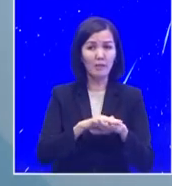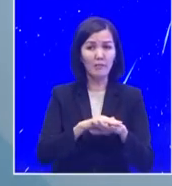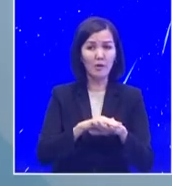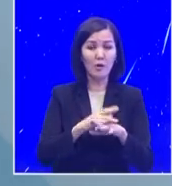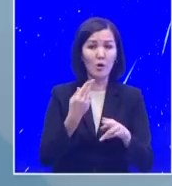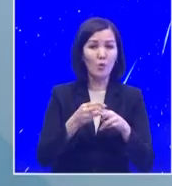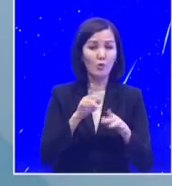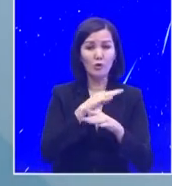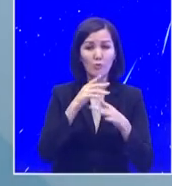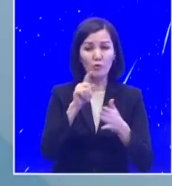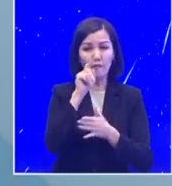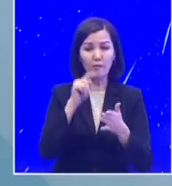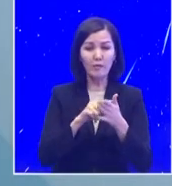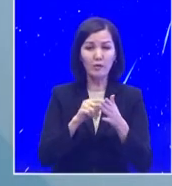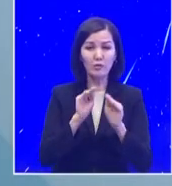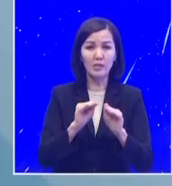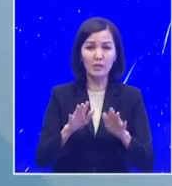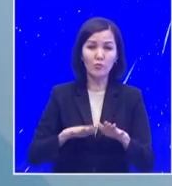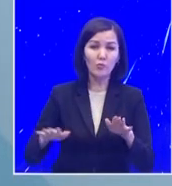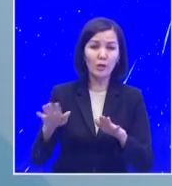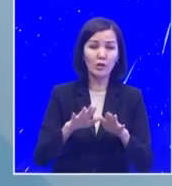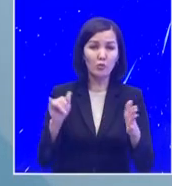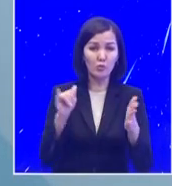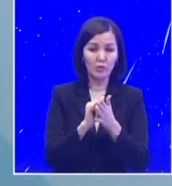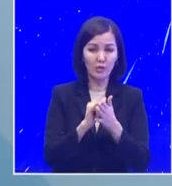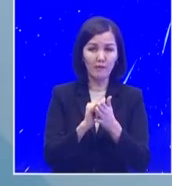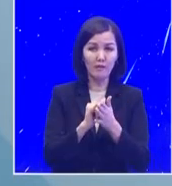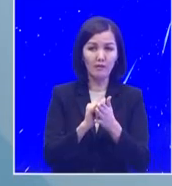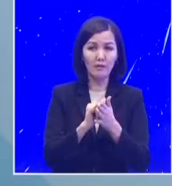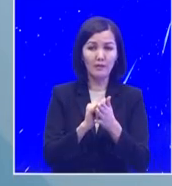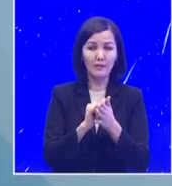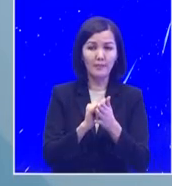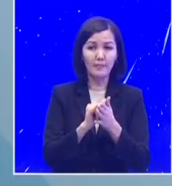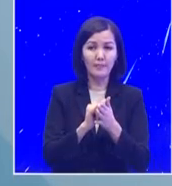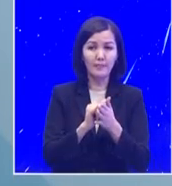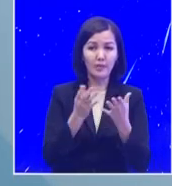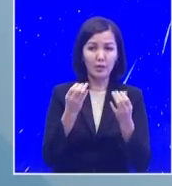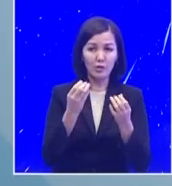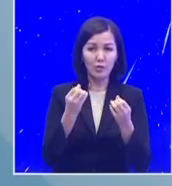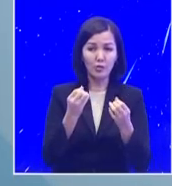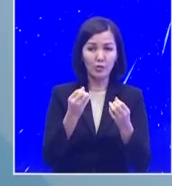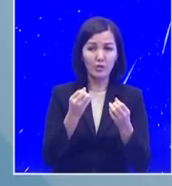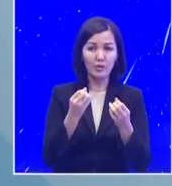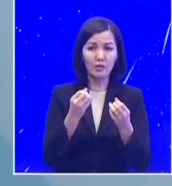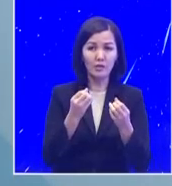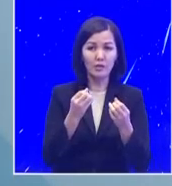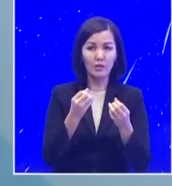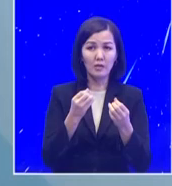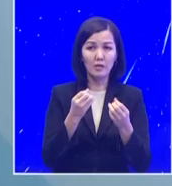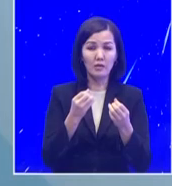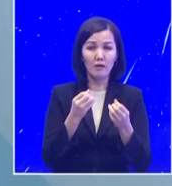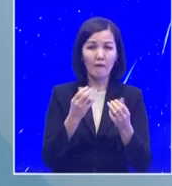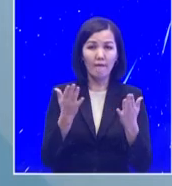много вопросов. Детскую площадку он нам поставил. Причем не только сами они в выходной день работали,